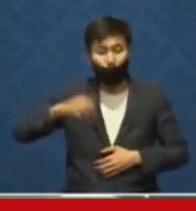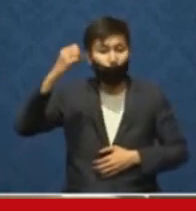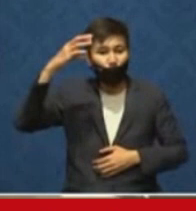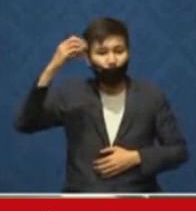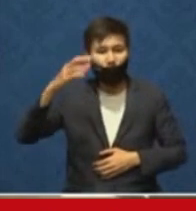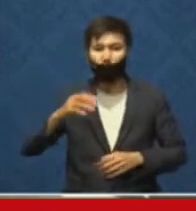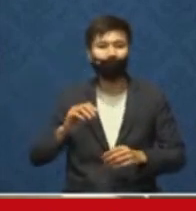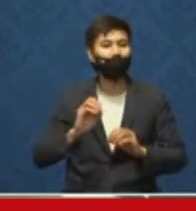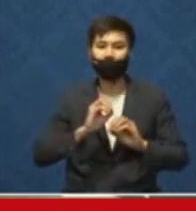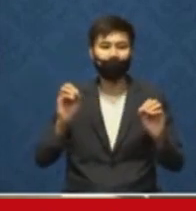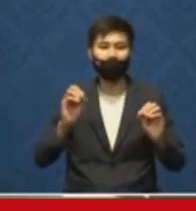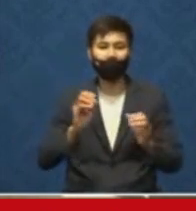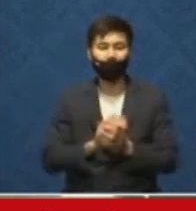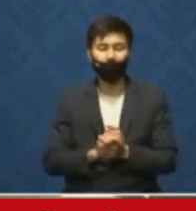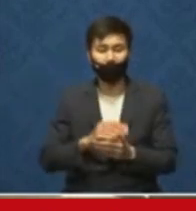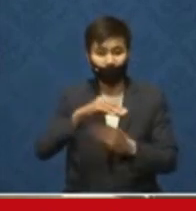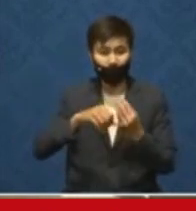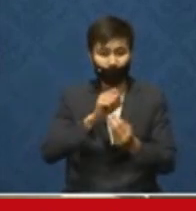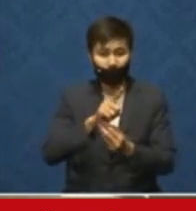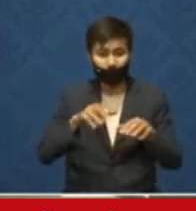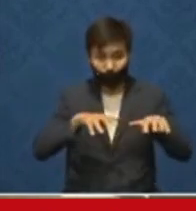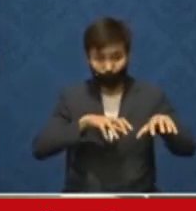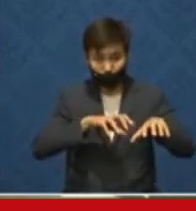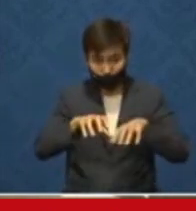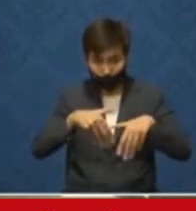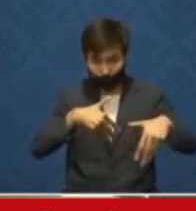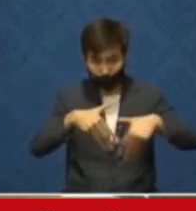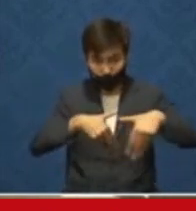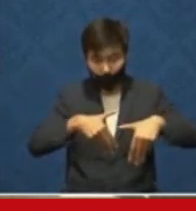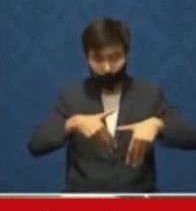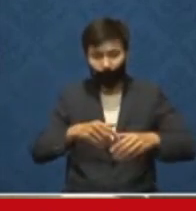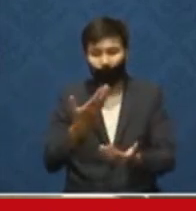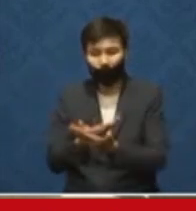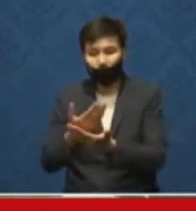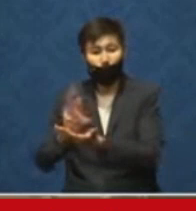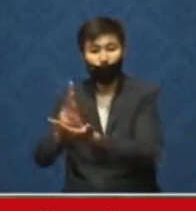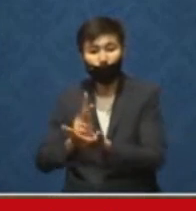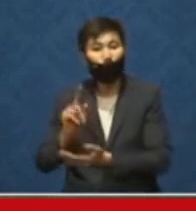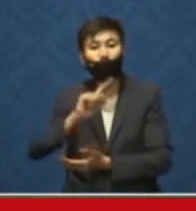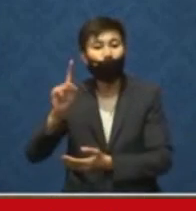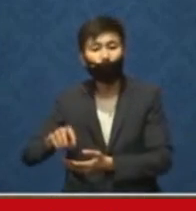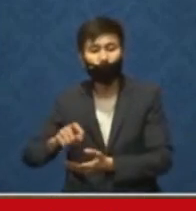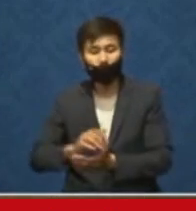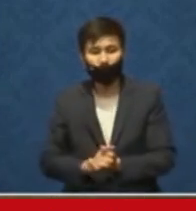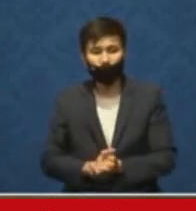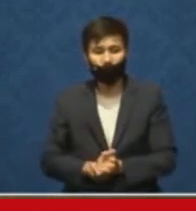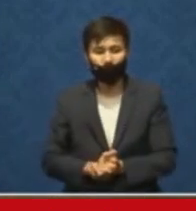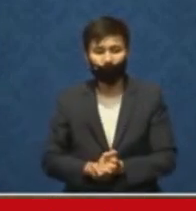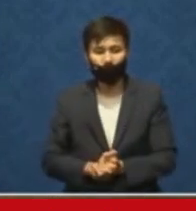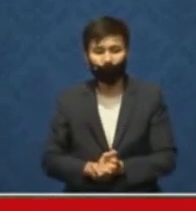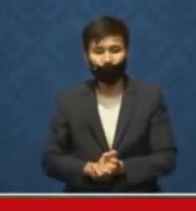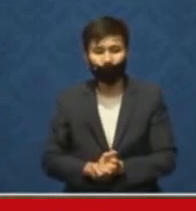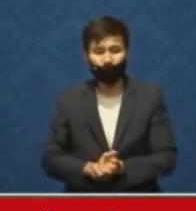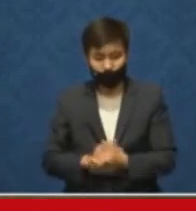ชาวบ้านไม่มีทางได้เป็นเจ้าของลงไปพาชุมชนแต่ถ้าคมลองทำจริงๆดิมันจะมาหมดนะเธอจะกินชุมชน